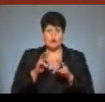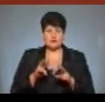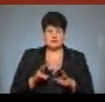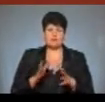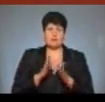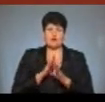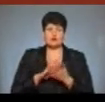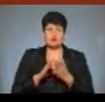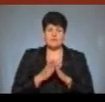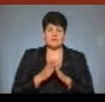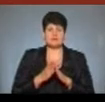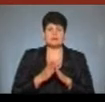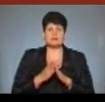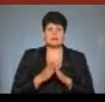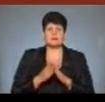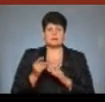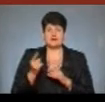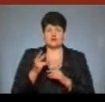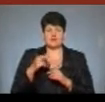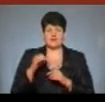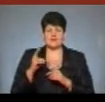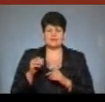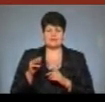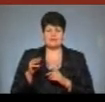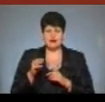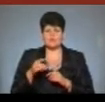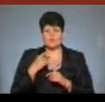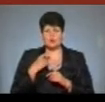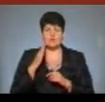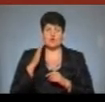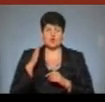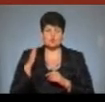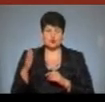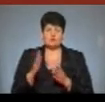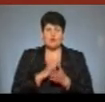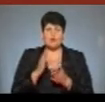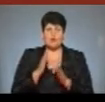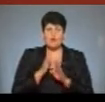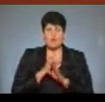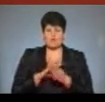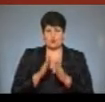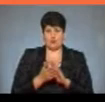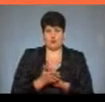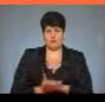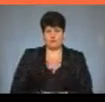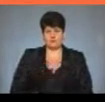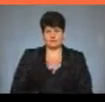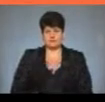ефіру погодні умови першої декади травня, зробила такий агропрогноз погодних умов. Давайте почуємо.